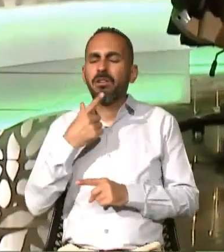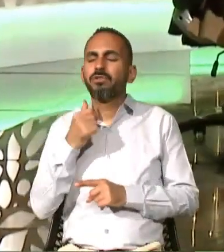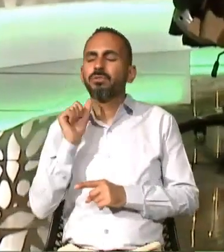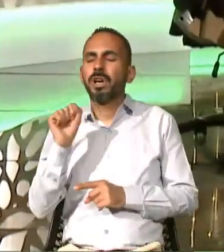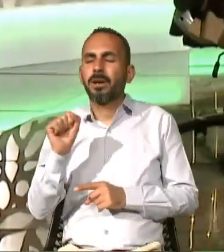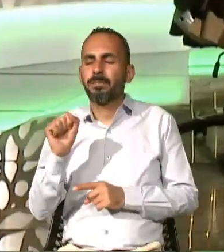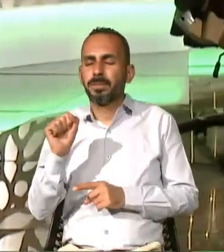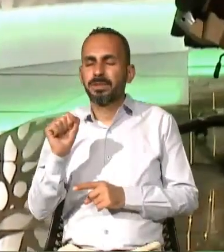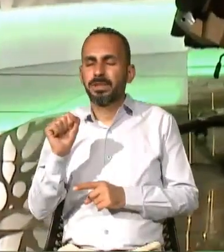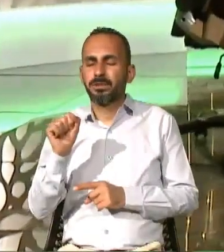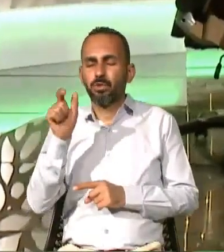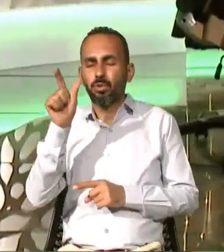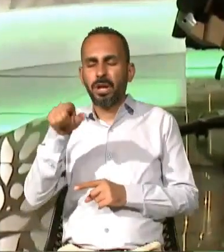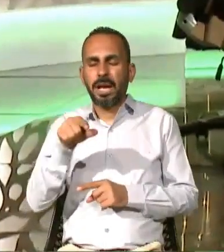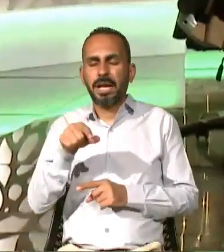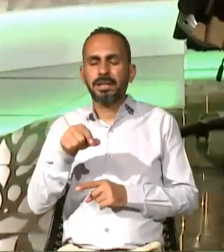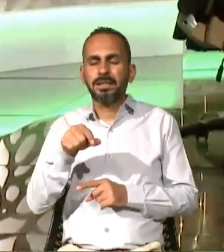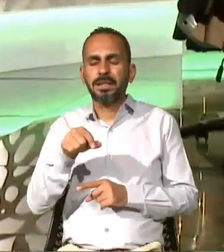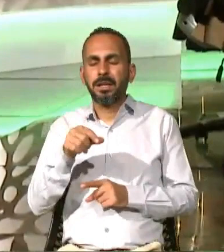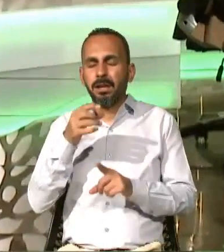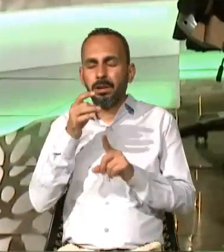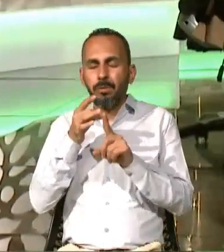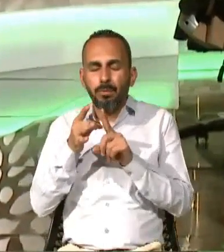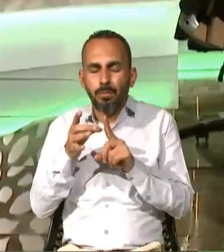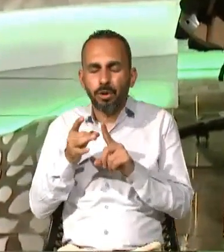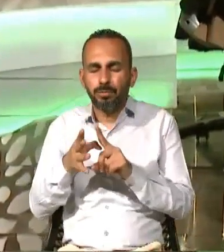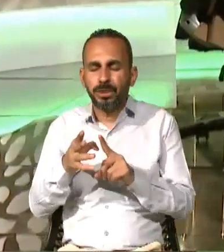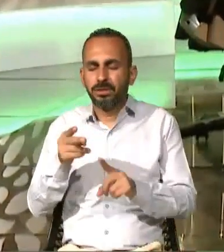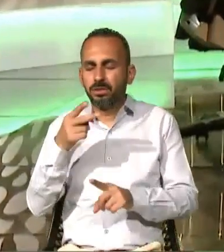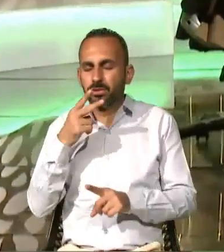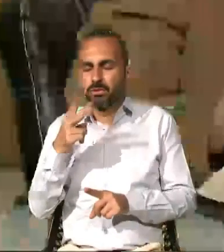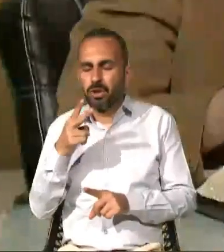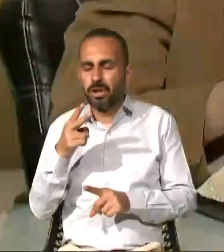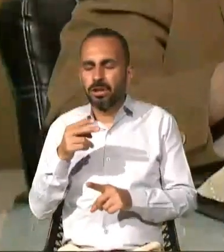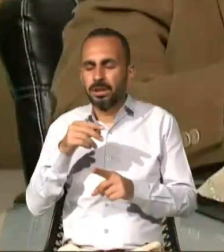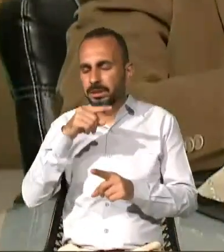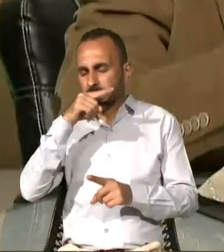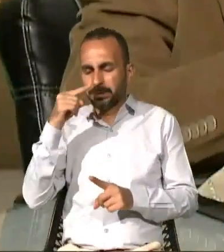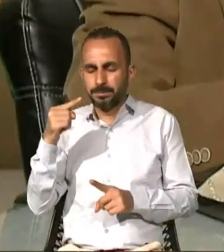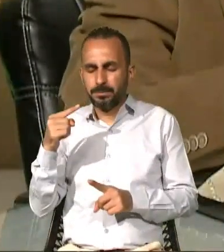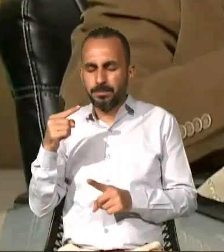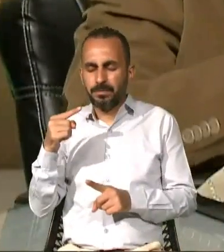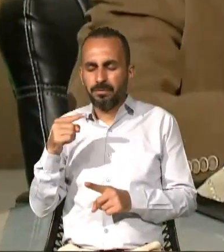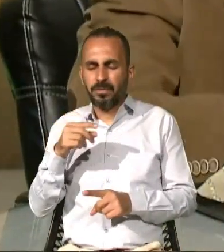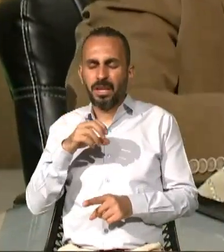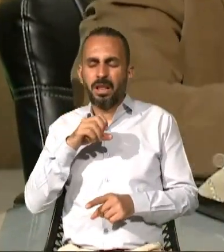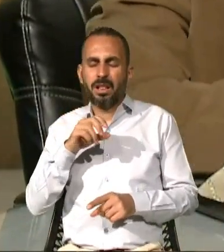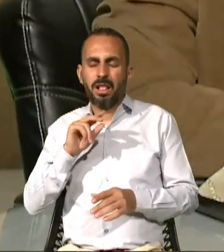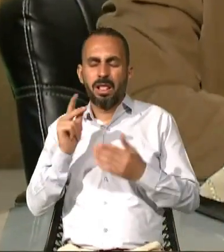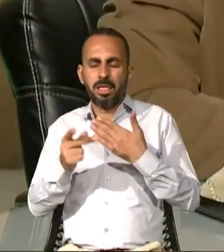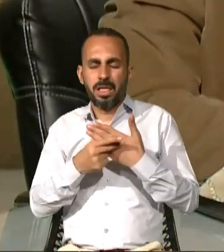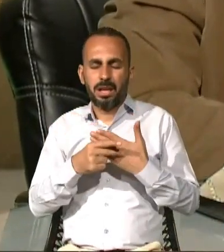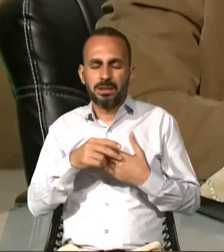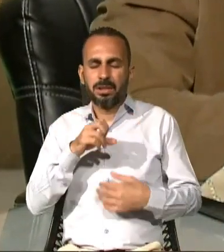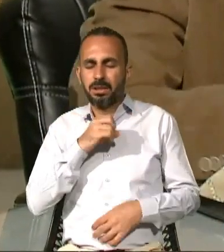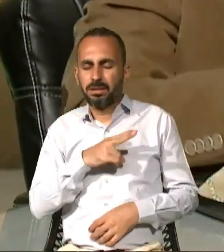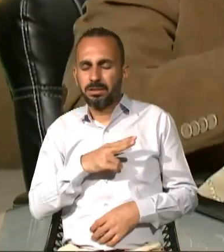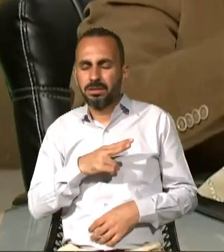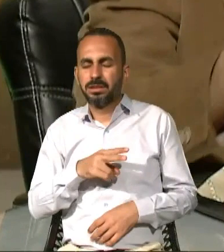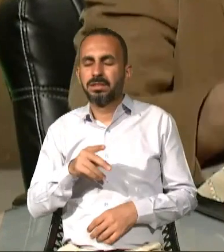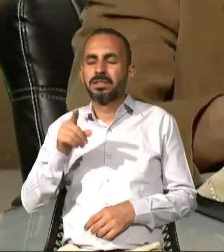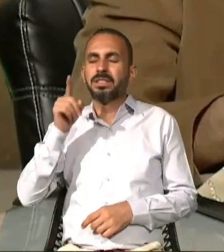في سجارة وتدخين وإدمان وشر ونجاسة، وإنت بتحذر قلبه من خلال الأحداث